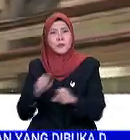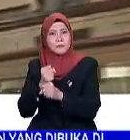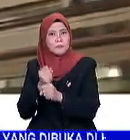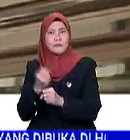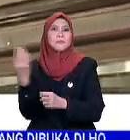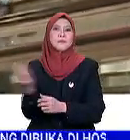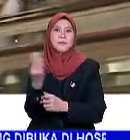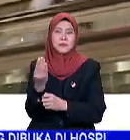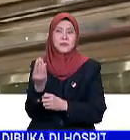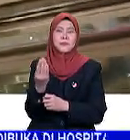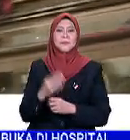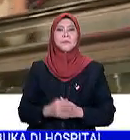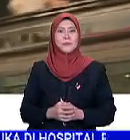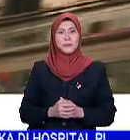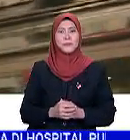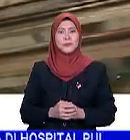kehidupan seharian